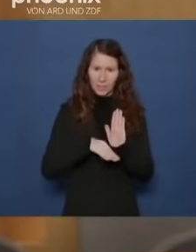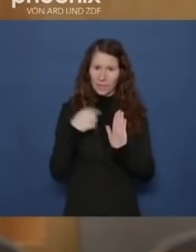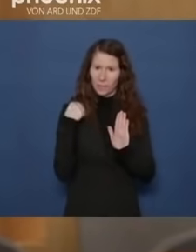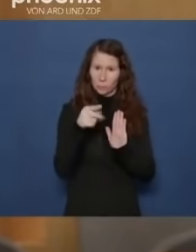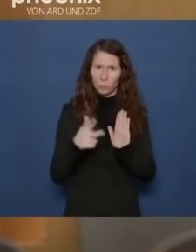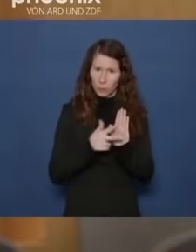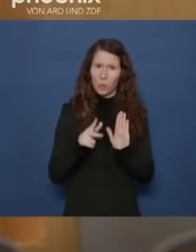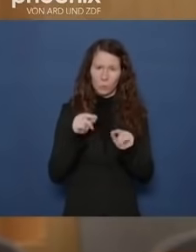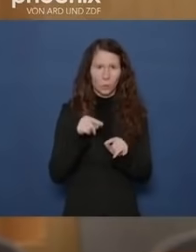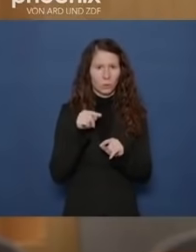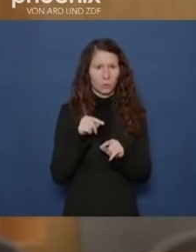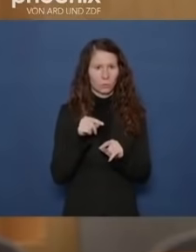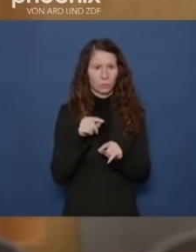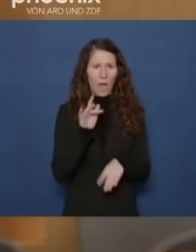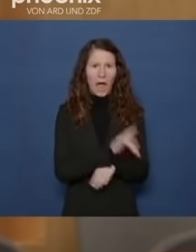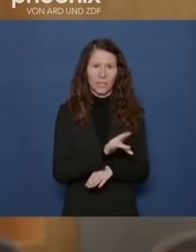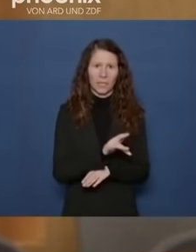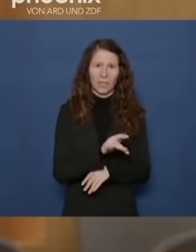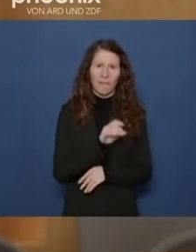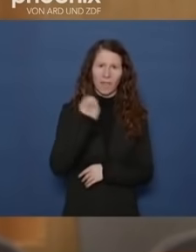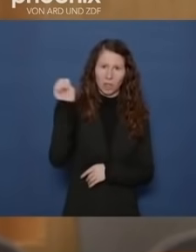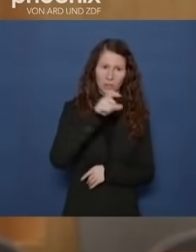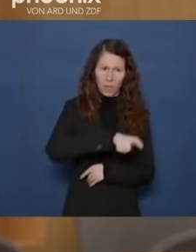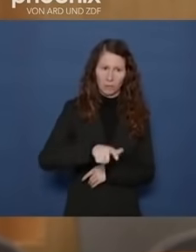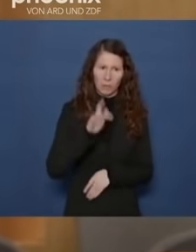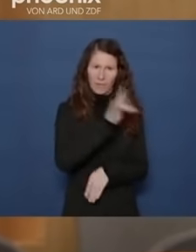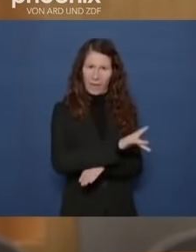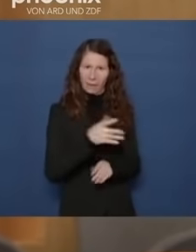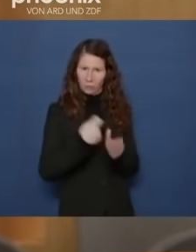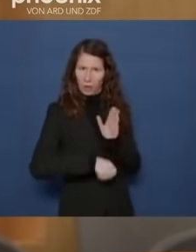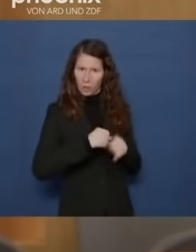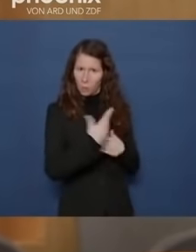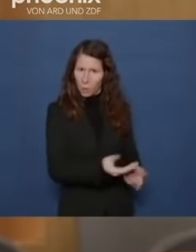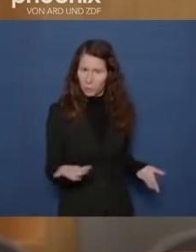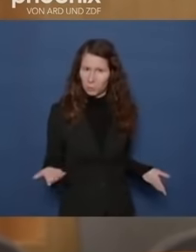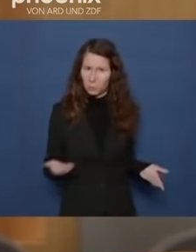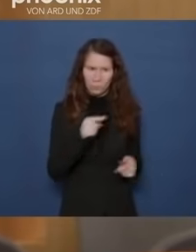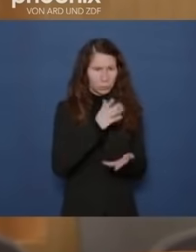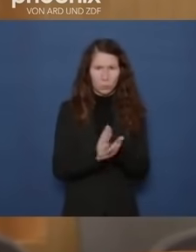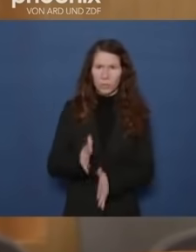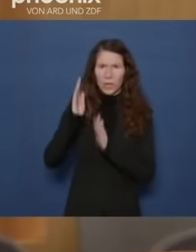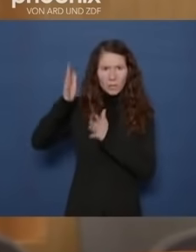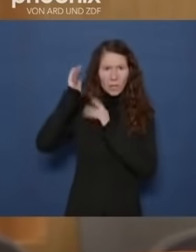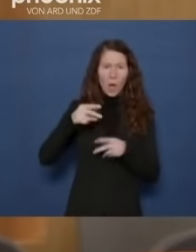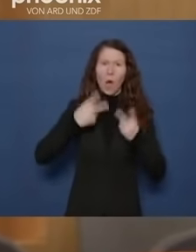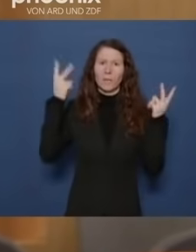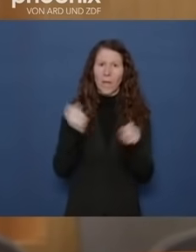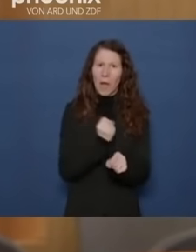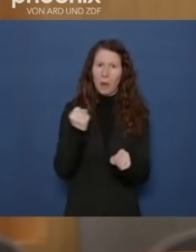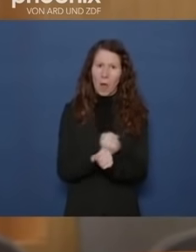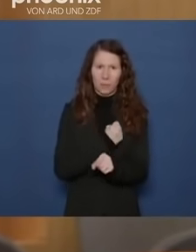kann dann auch gegen Antifaschisten angewendet werden, die seit Jahren und Jahrzehnten Öffentlichkeitsarbeit machen und